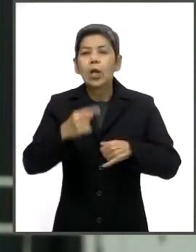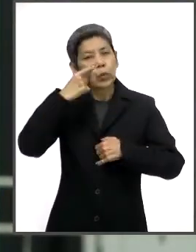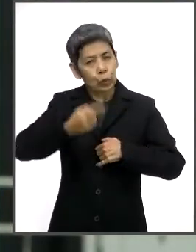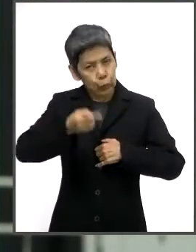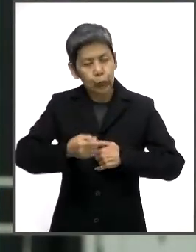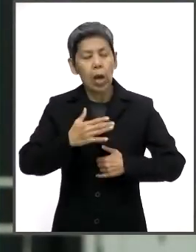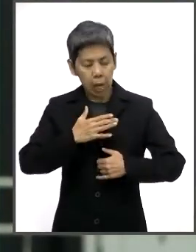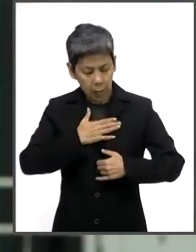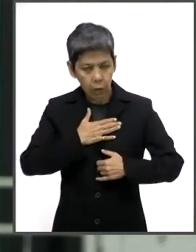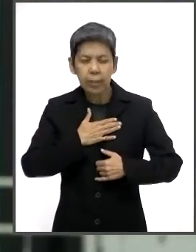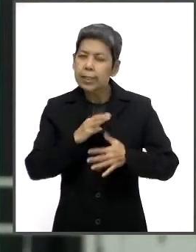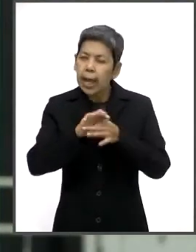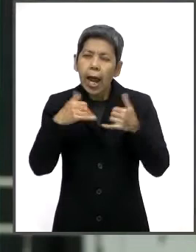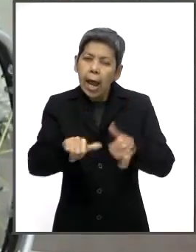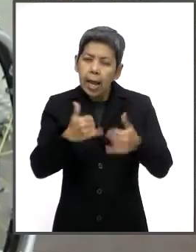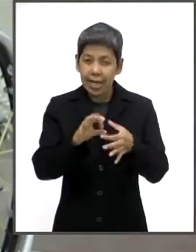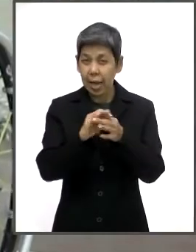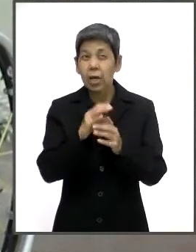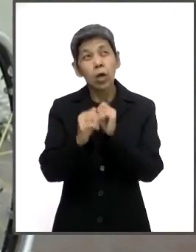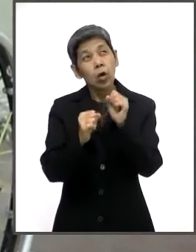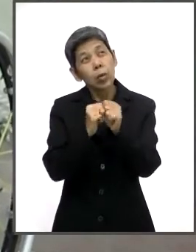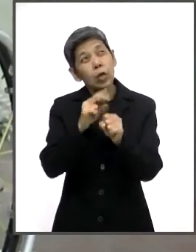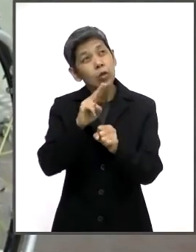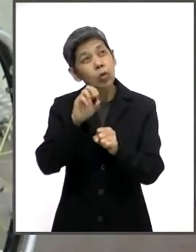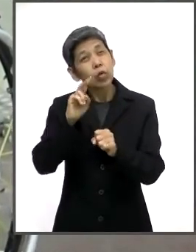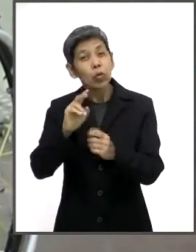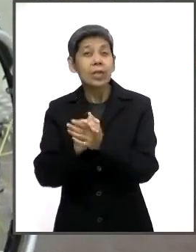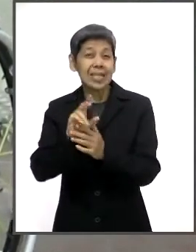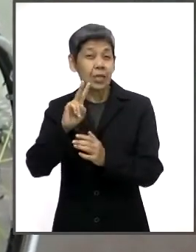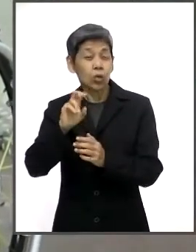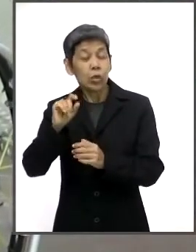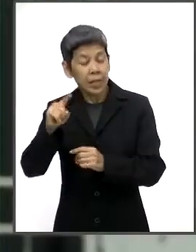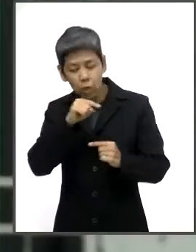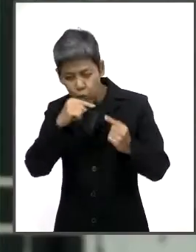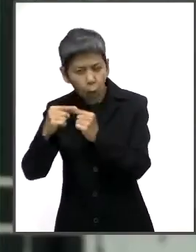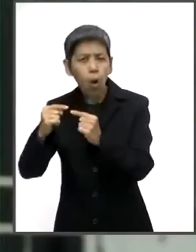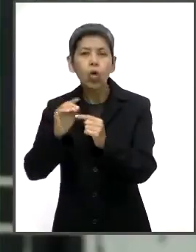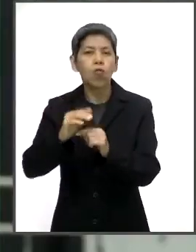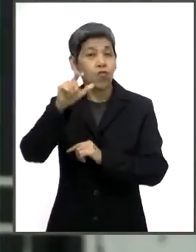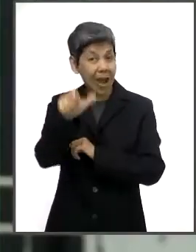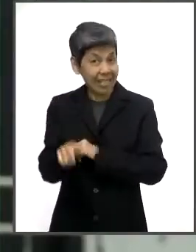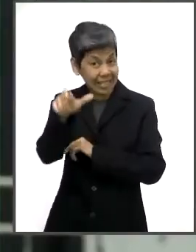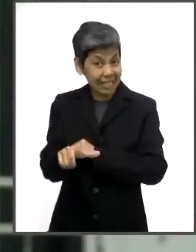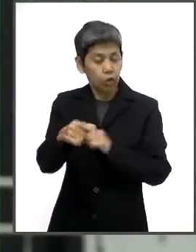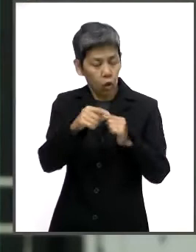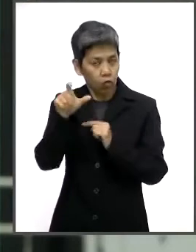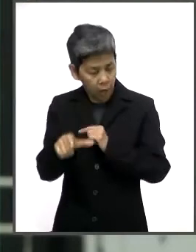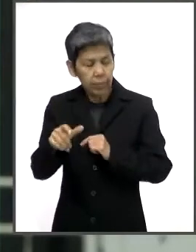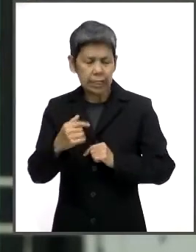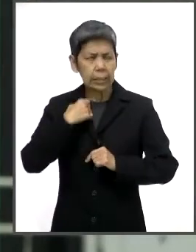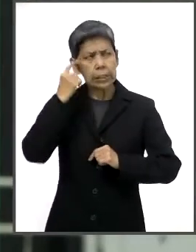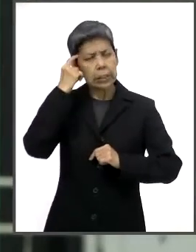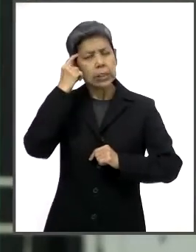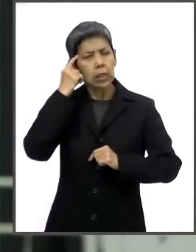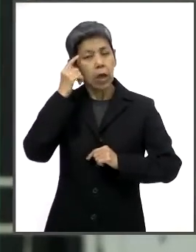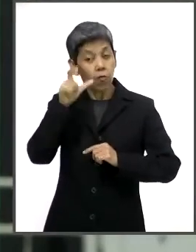มือนเดิมค่ะเพราะว่าพี่กล่าวว่าพี่จะเล่นพาราลิมปิก2020ที่จะจัด2021นี้แล้วก็ต่อไปที่ฝรั่งเศสเนี่ยค่ะก็น่